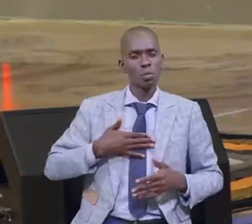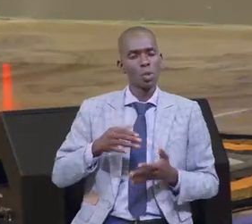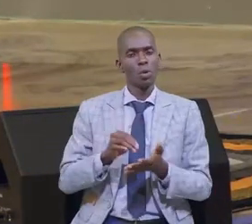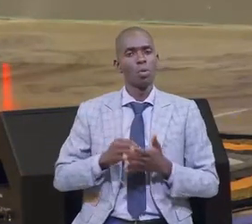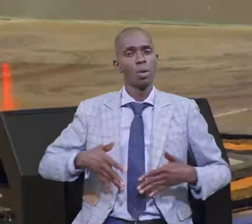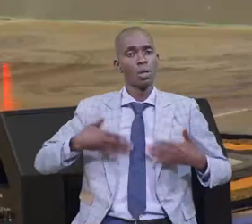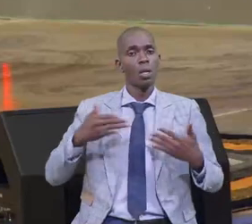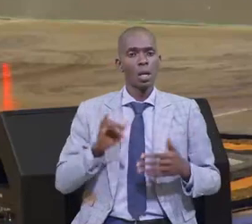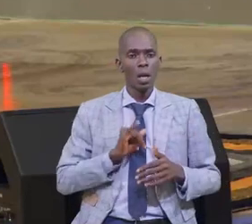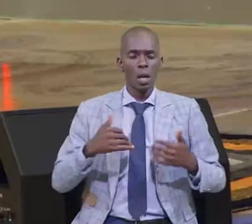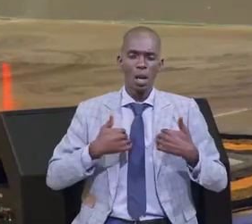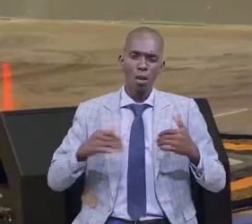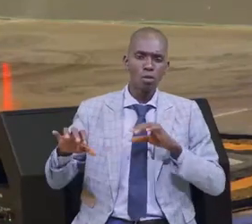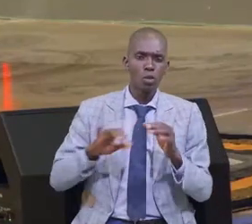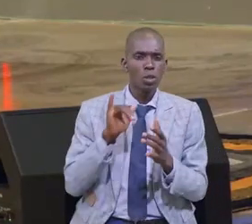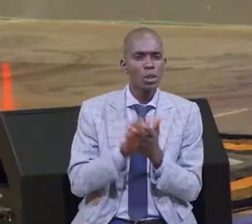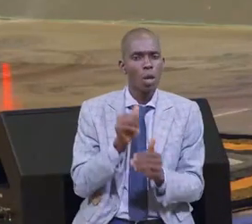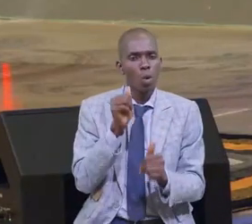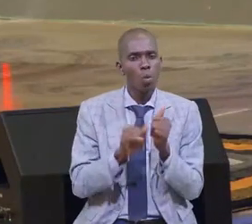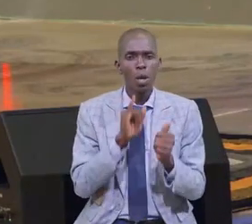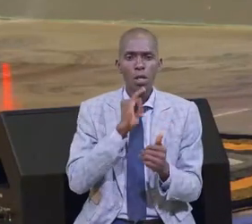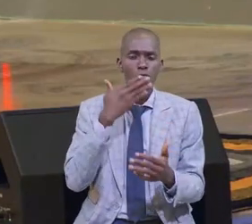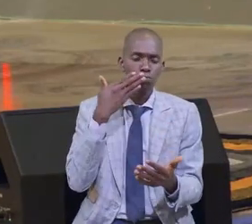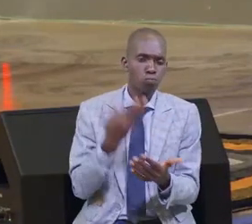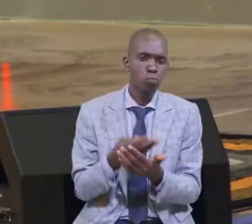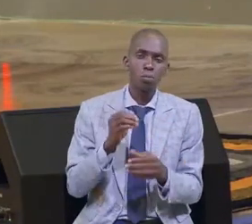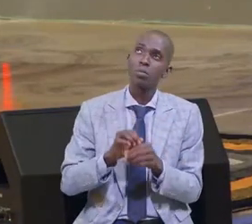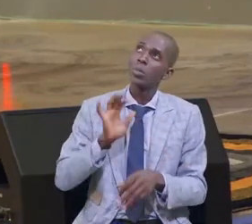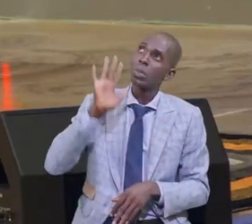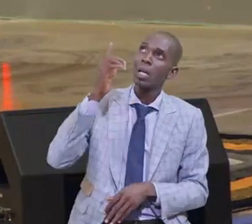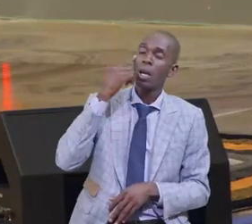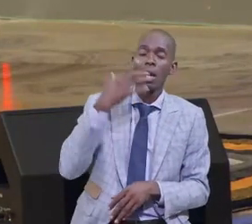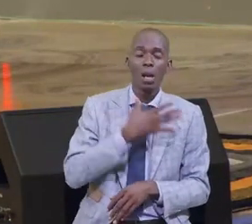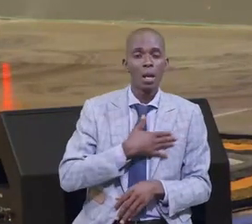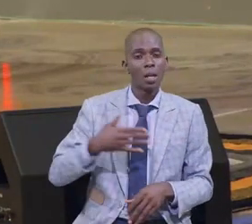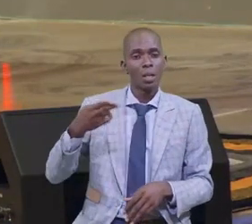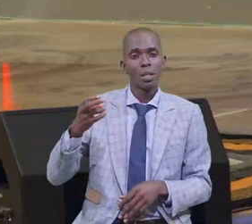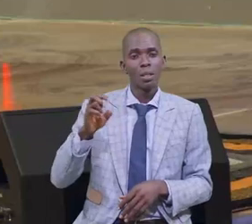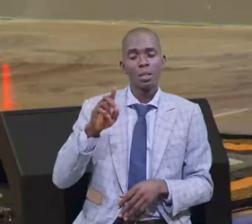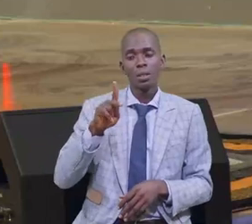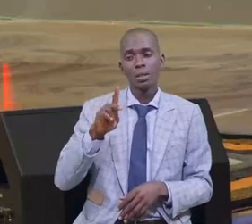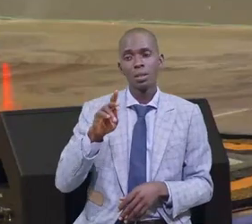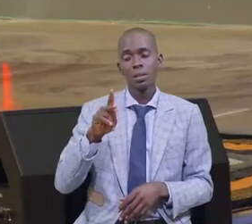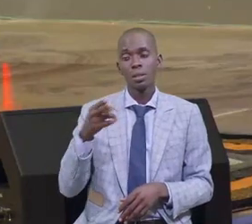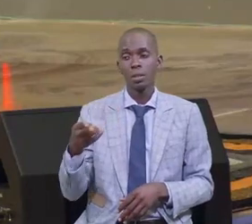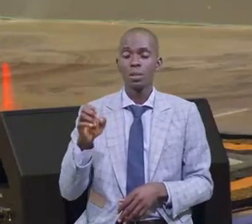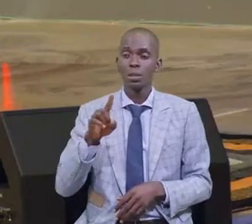Et que j'ai fait ce qui est bien à tes yeux. Et Ézéchias répandit d'abondantes